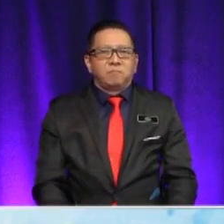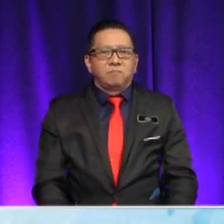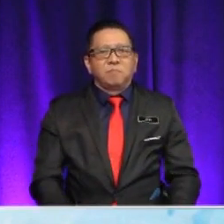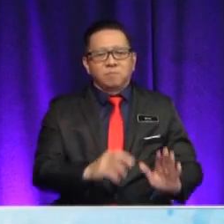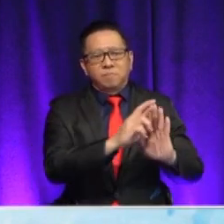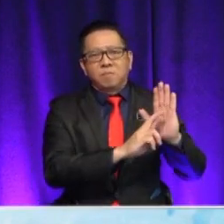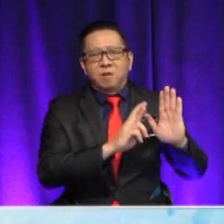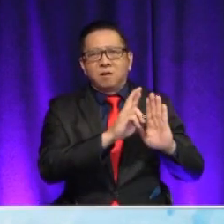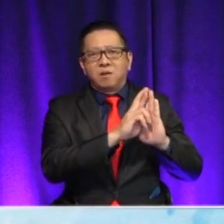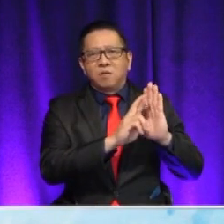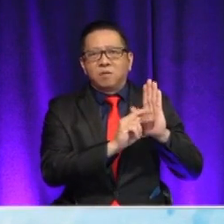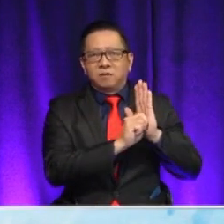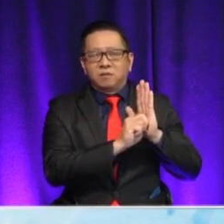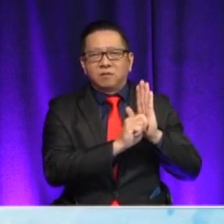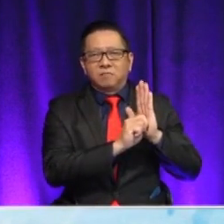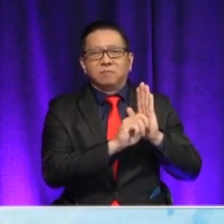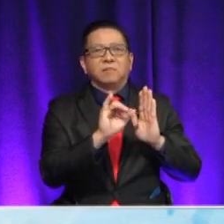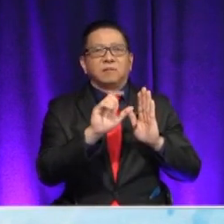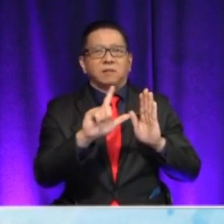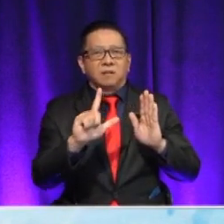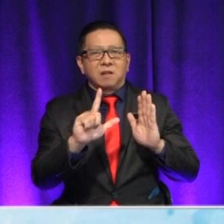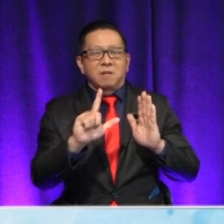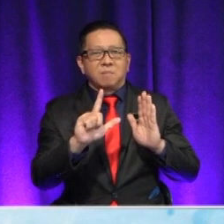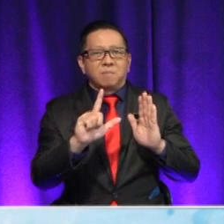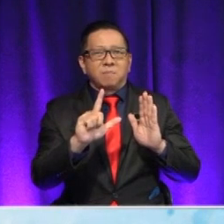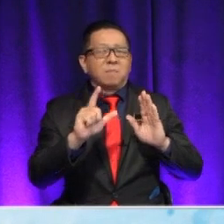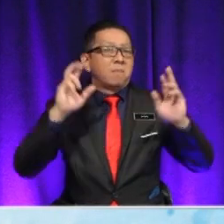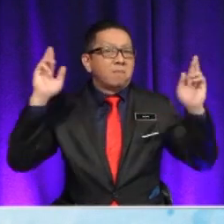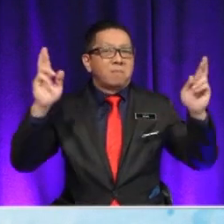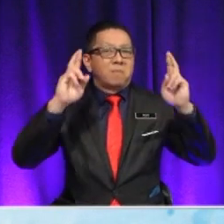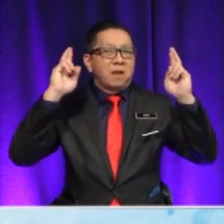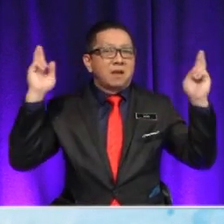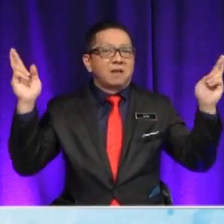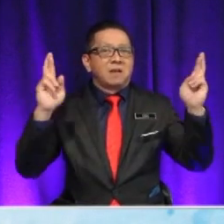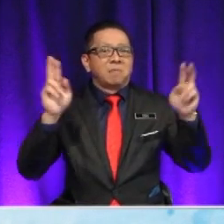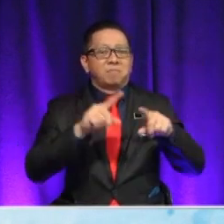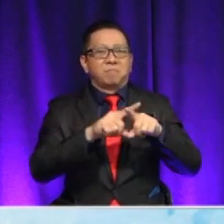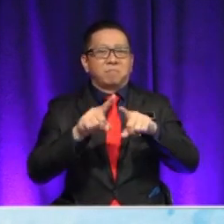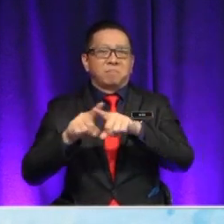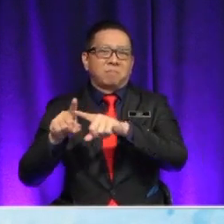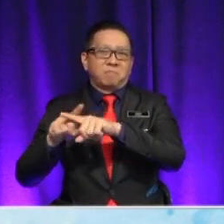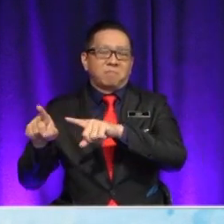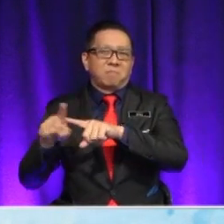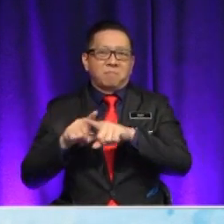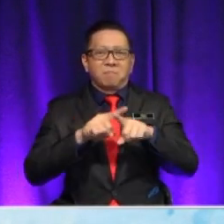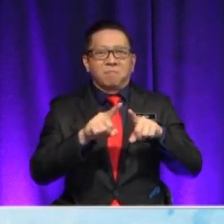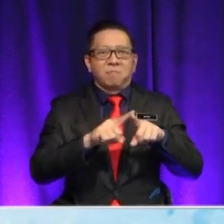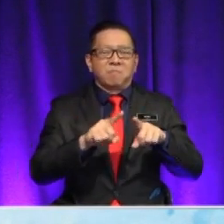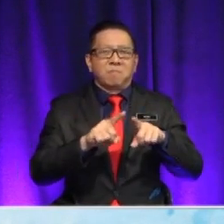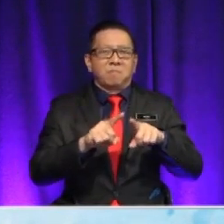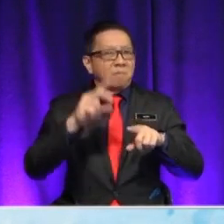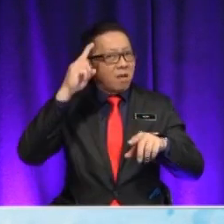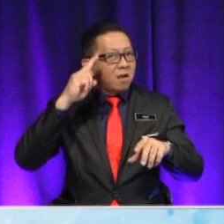Peranan rukun negara yang pertama ialah untuk meraihkan kepelbagaian agama dan kepercayaan. Setiap kaum di